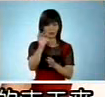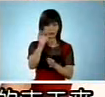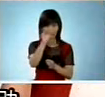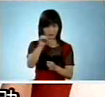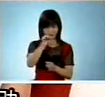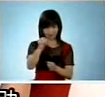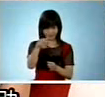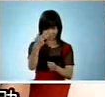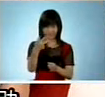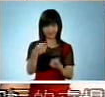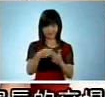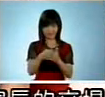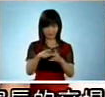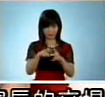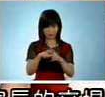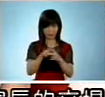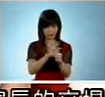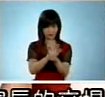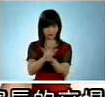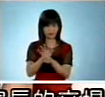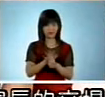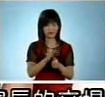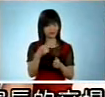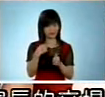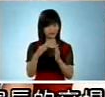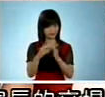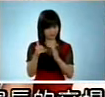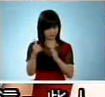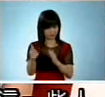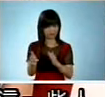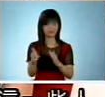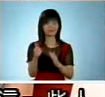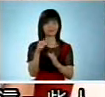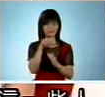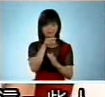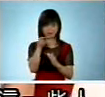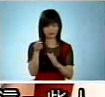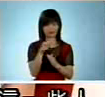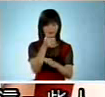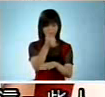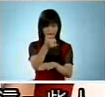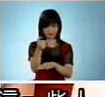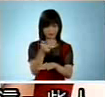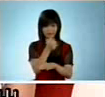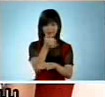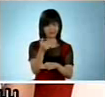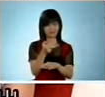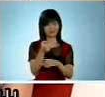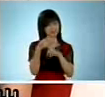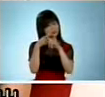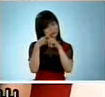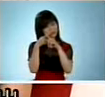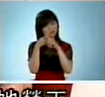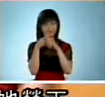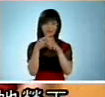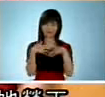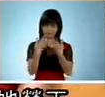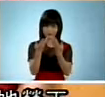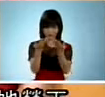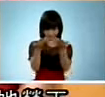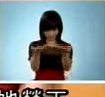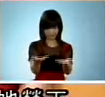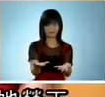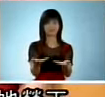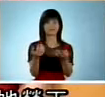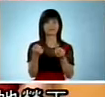志工来一起来协助。其实我站在一个家长的立场，真的是非常感谢这些人默默的付出。 是。 那因